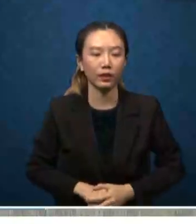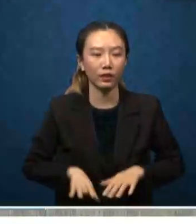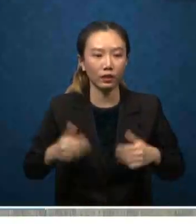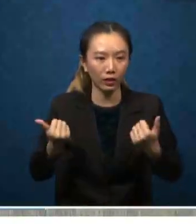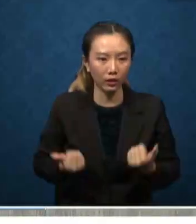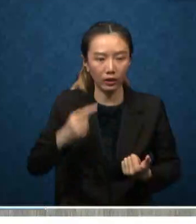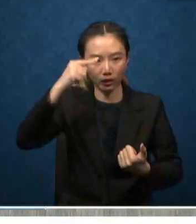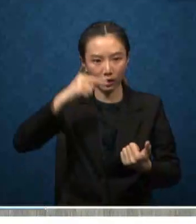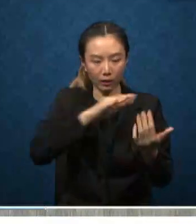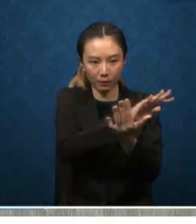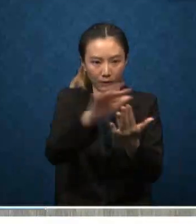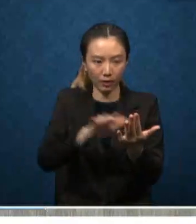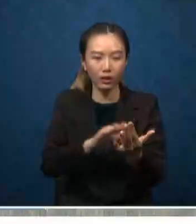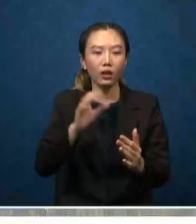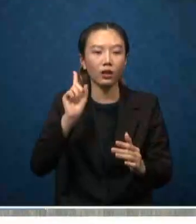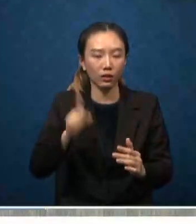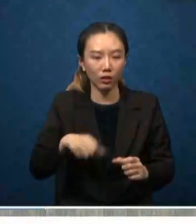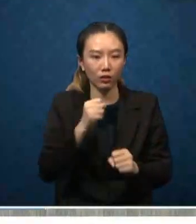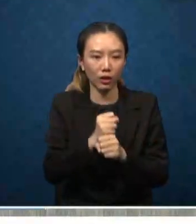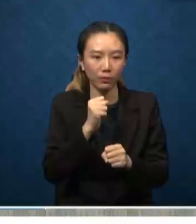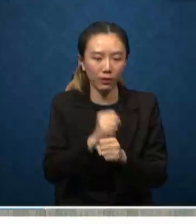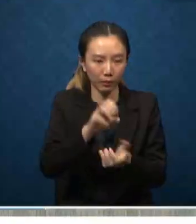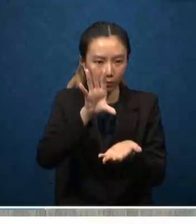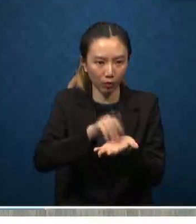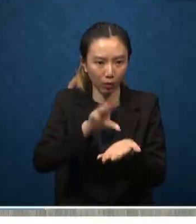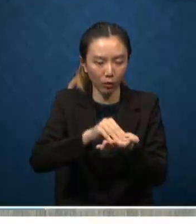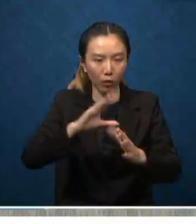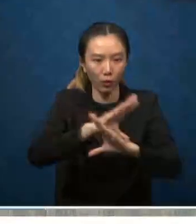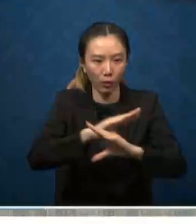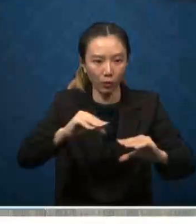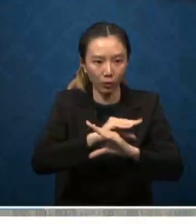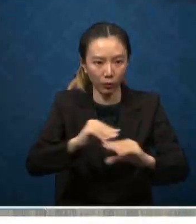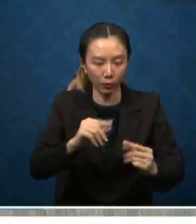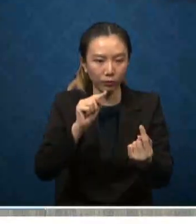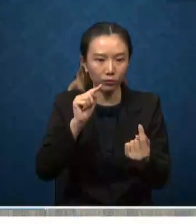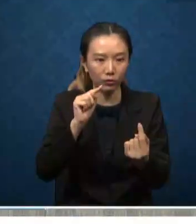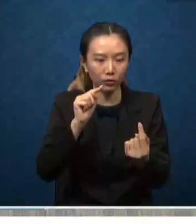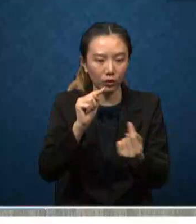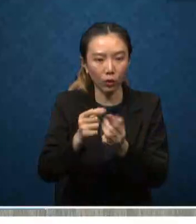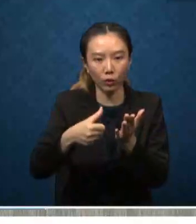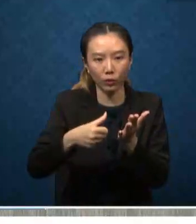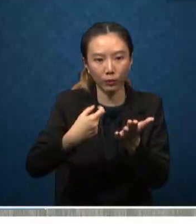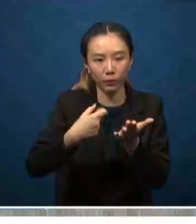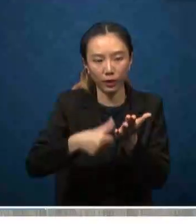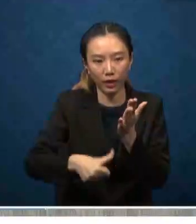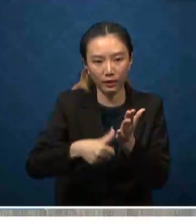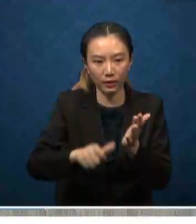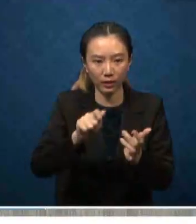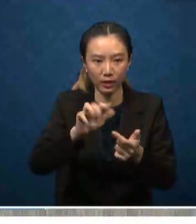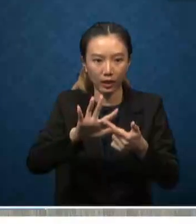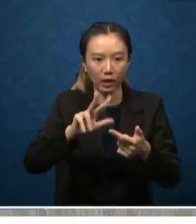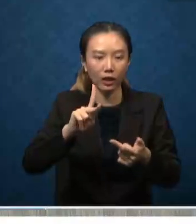ทยจึงต้องดำเนินการแลกเปลี่ยนข้อมูลภาษีอากรแบบร้องขอและข้อมูลบัญ